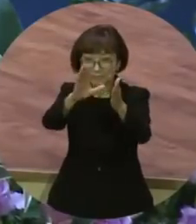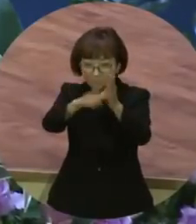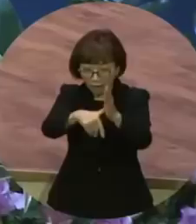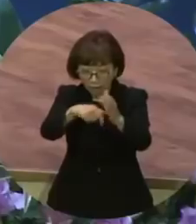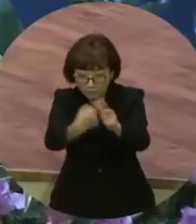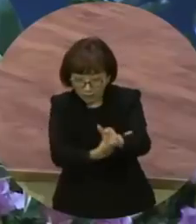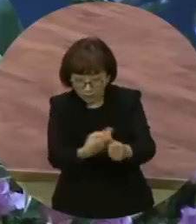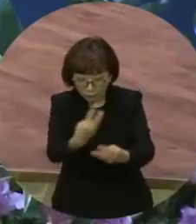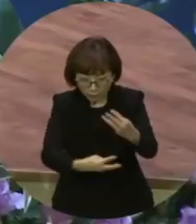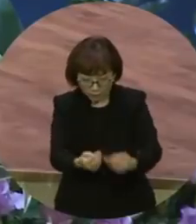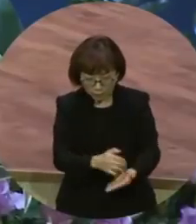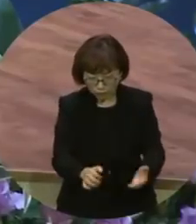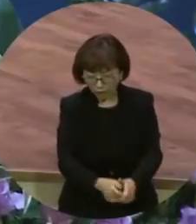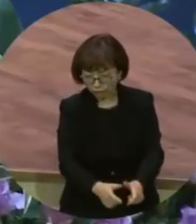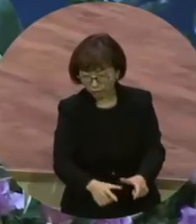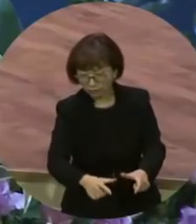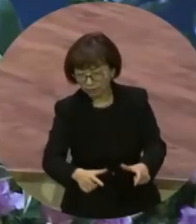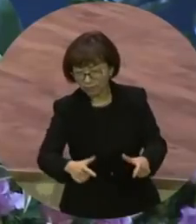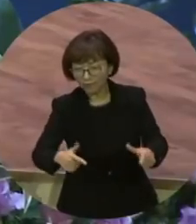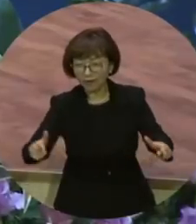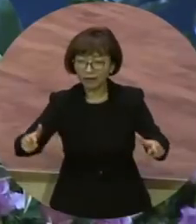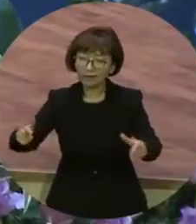응답을 우리에게 허락해 주셨습니다.